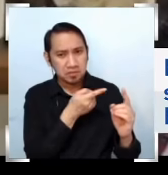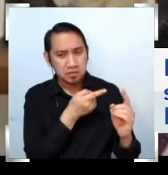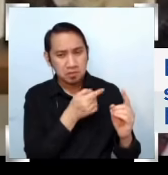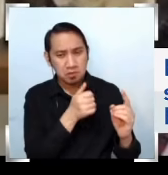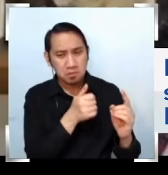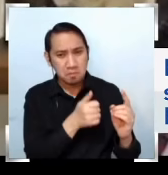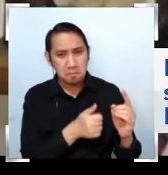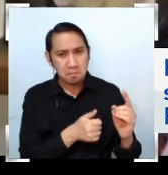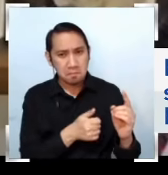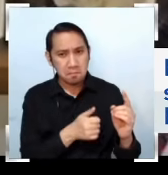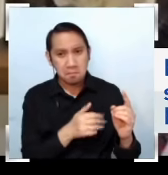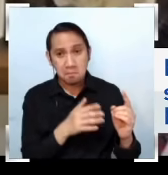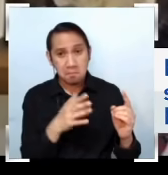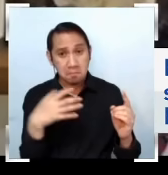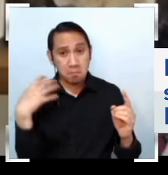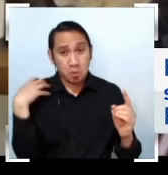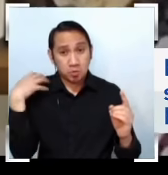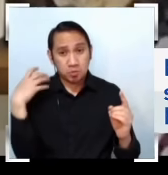isa sa